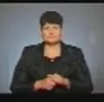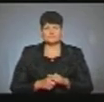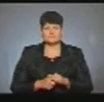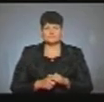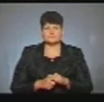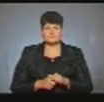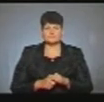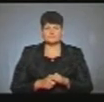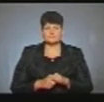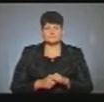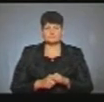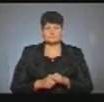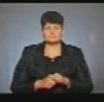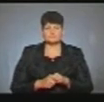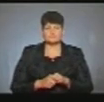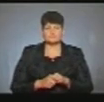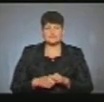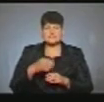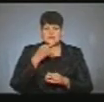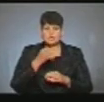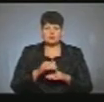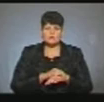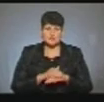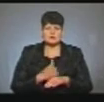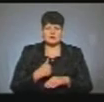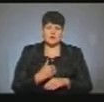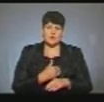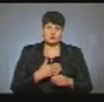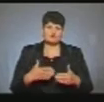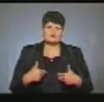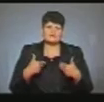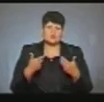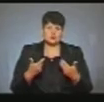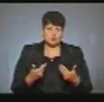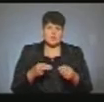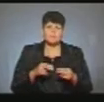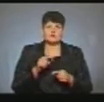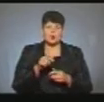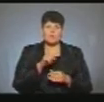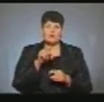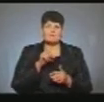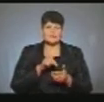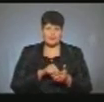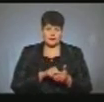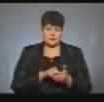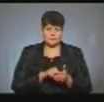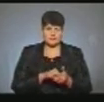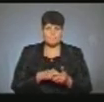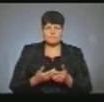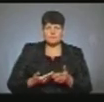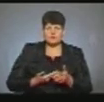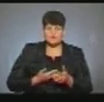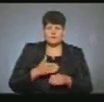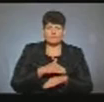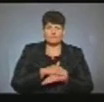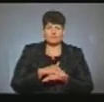Добрий вечір. Доброго вечора. Скажіть, будь ласка, я хочу звернутися по такому питанню. Проживаю на